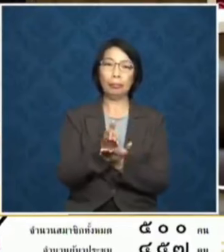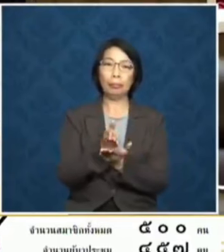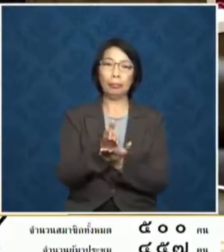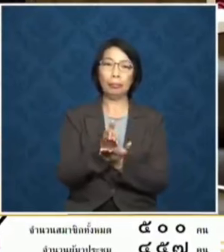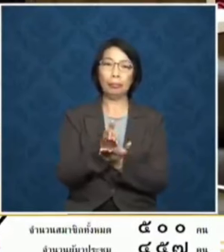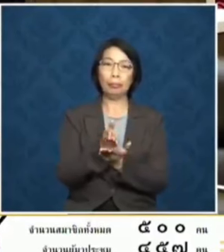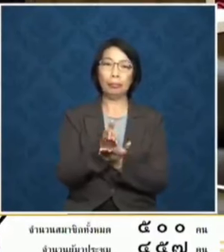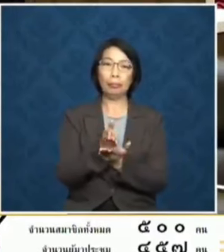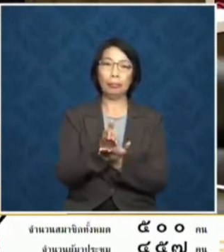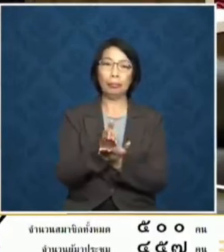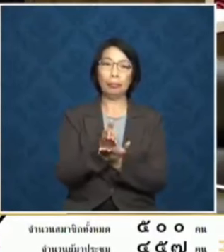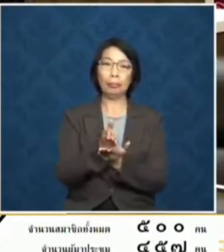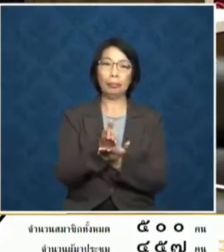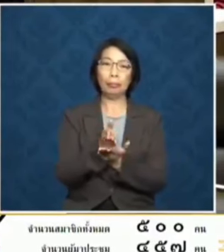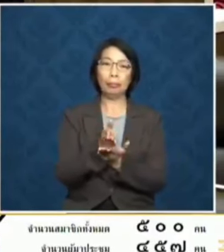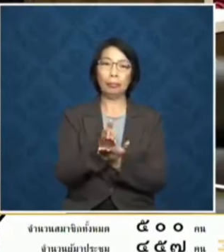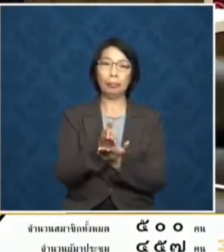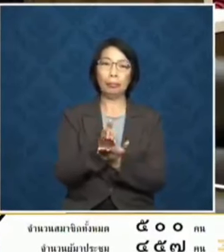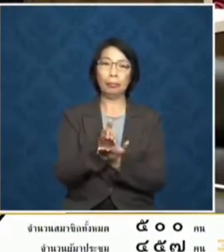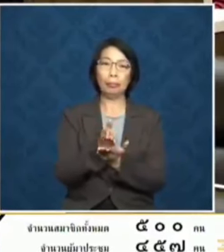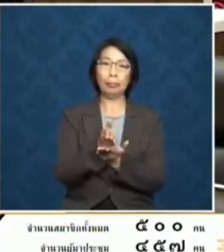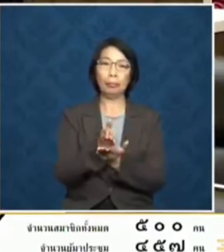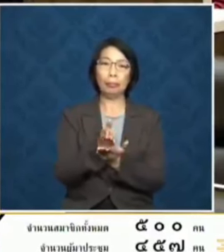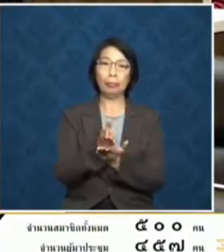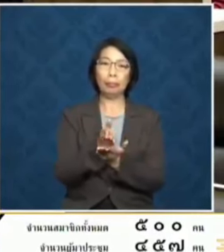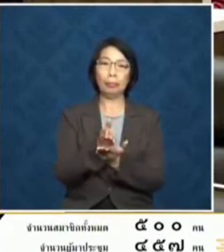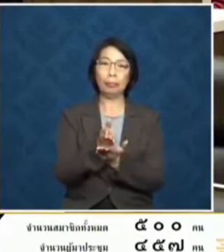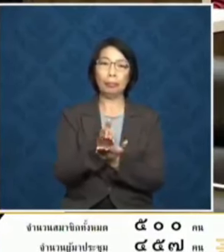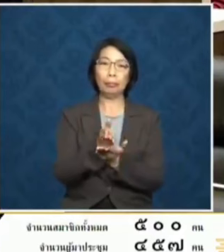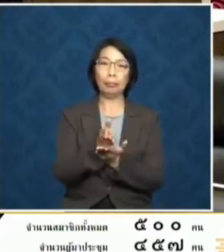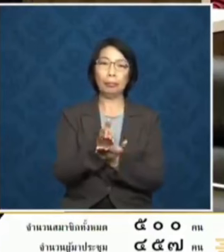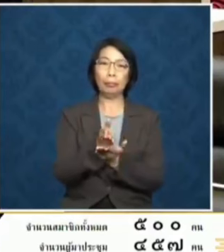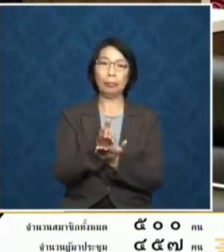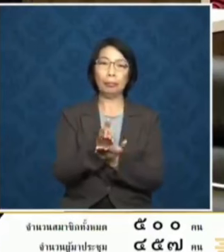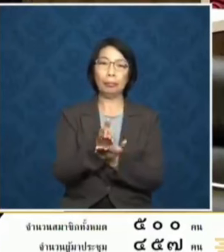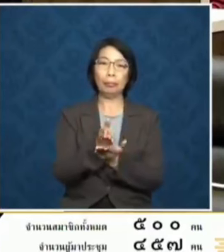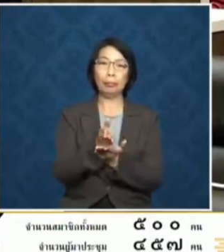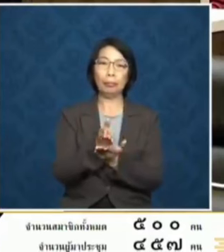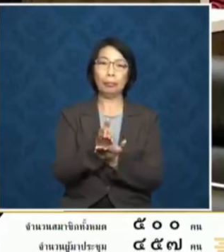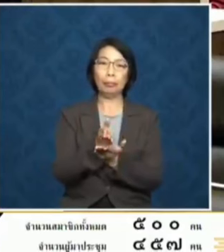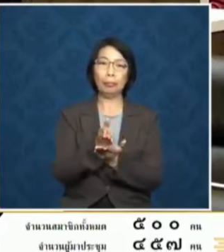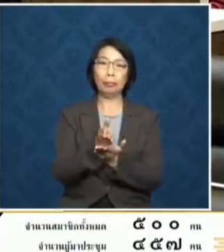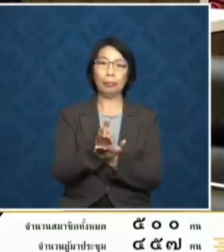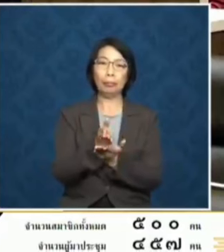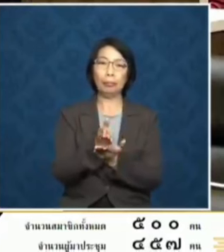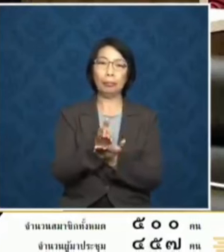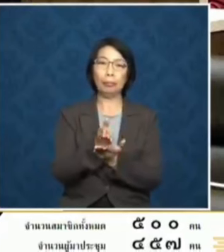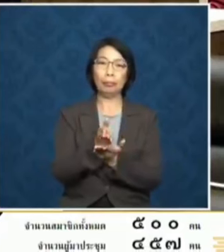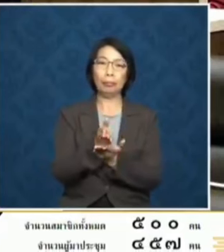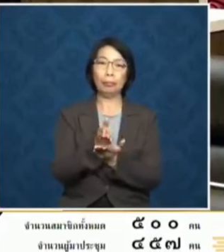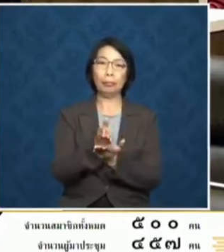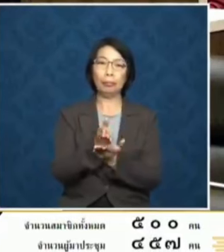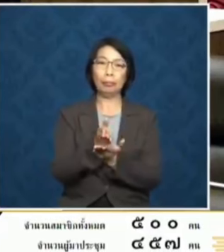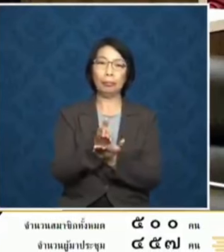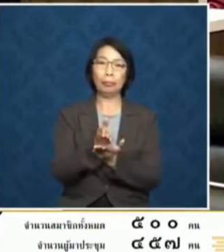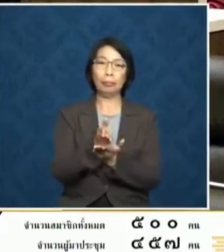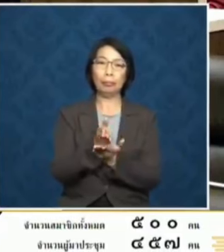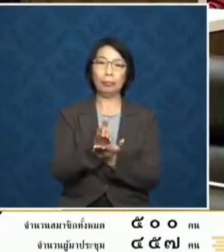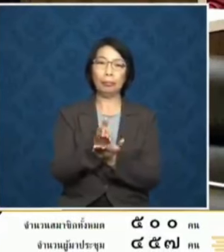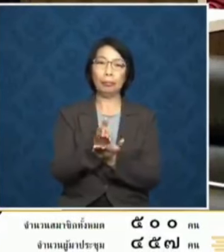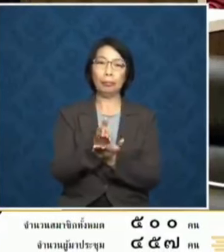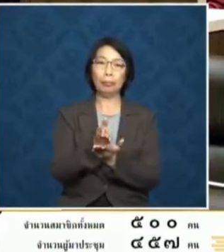อนผมก็บอกไว้ตรงนี้ครับว่าผมสนับสนุนให้มีการตั้งคณะกรรมาธิการวิสามัญเพื่อศึกษาแนว